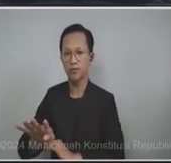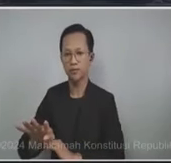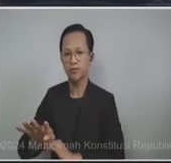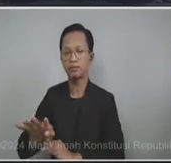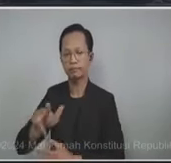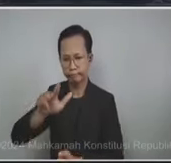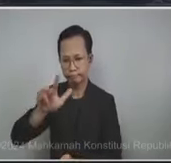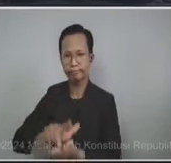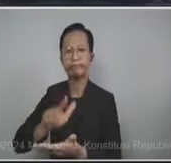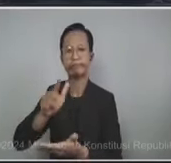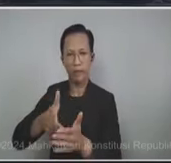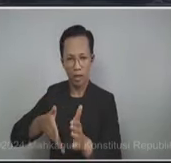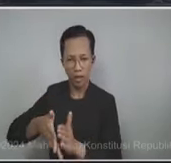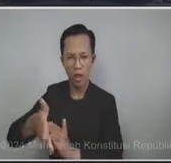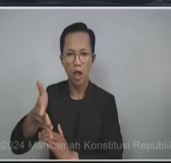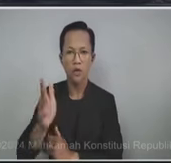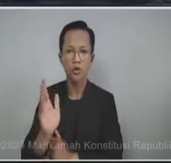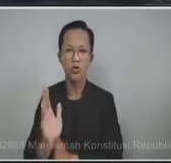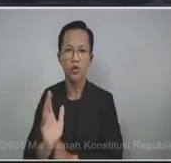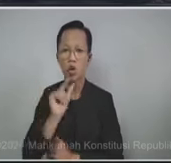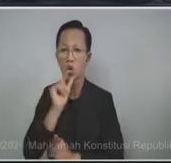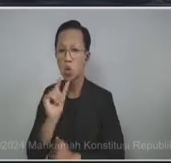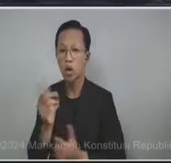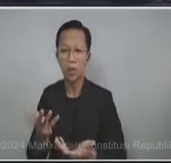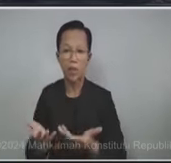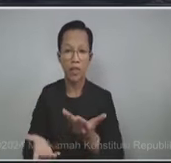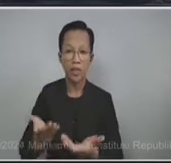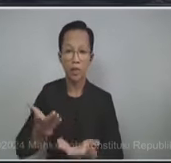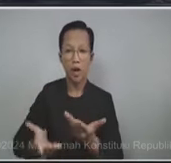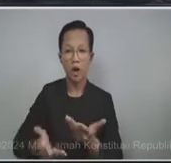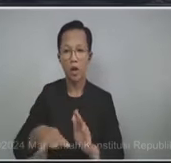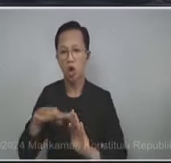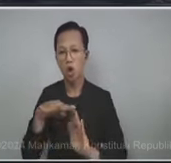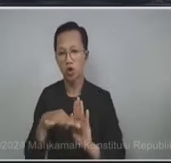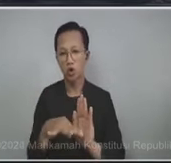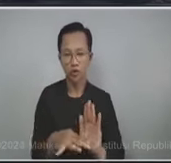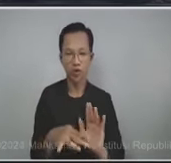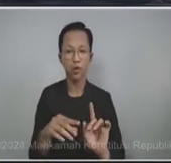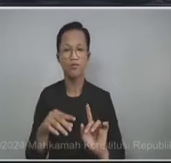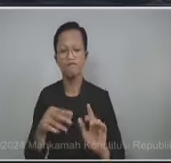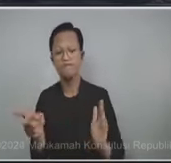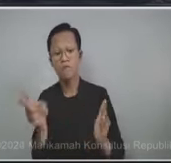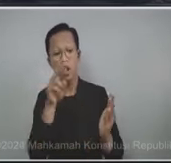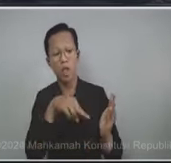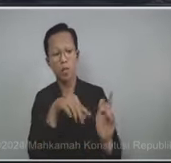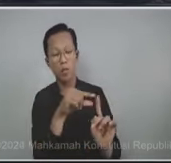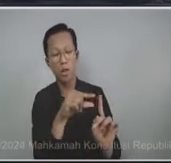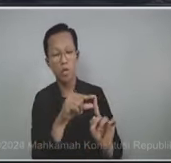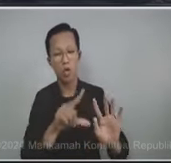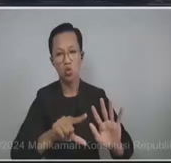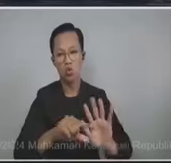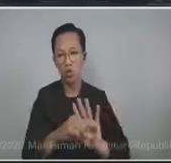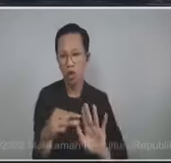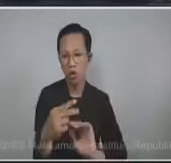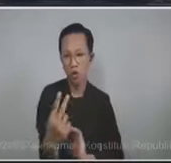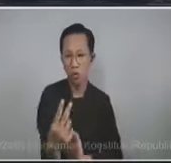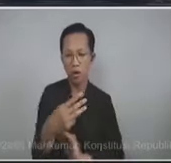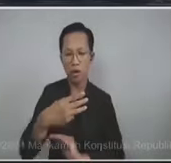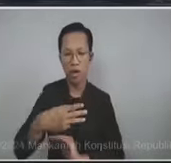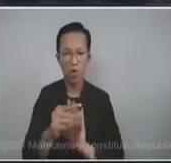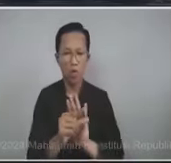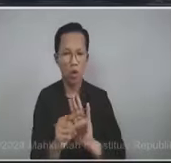secara mutatis mutandis berlaku pula sebagai pertimbangan hukum dalam menilai konsionalitas norma pasal 7 ayat 2 huruf